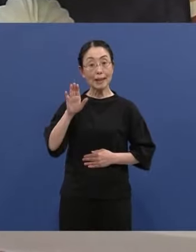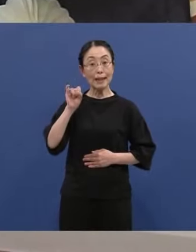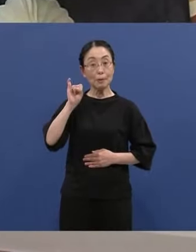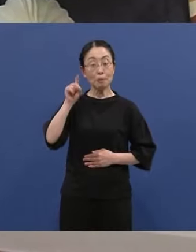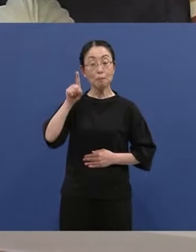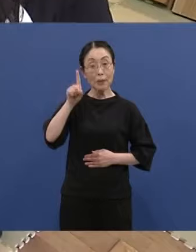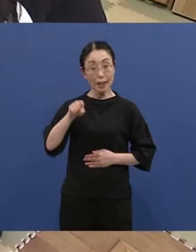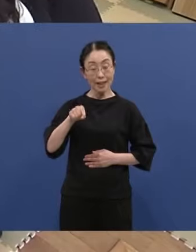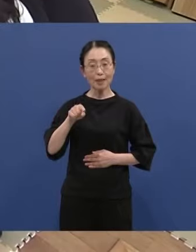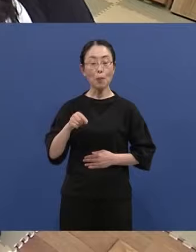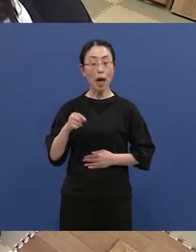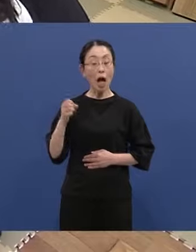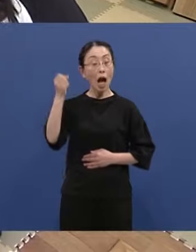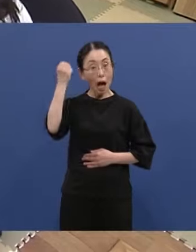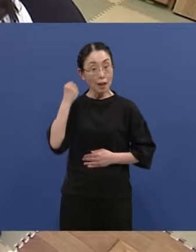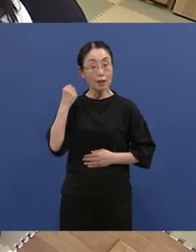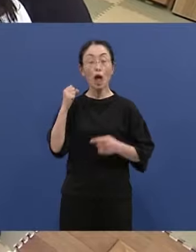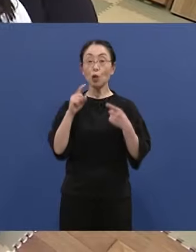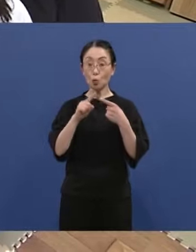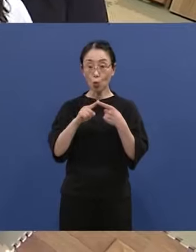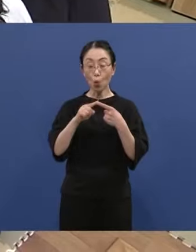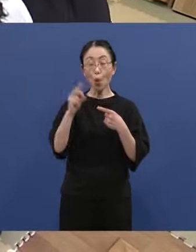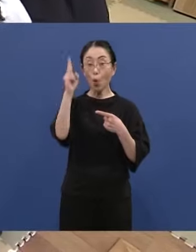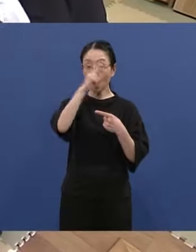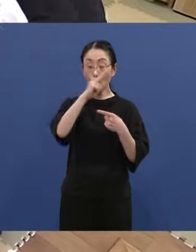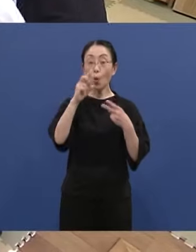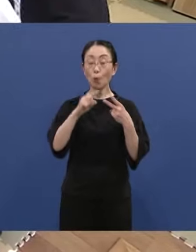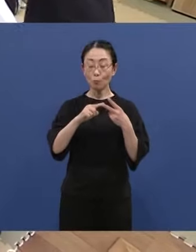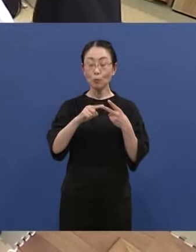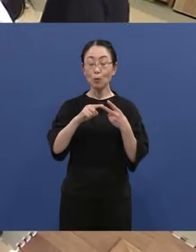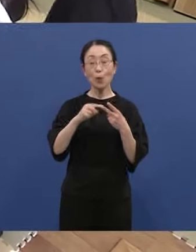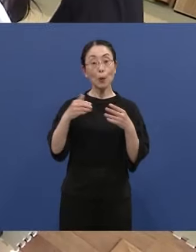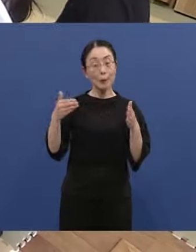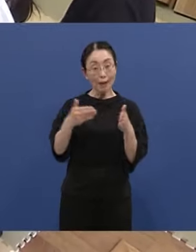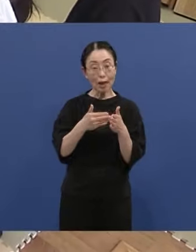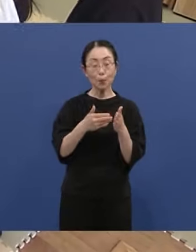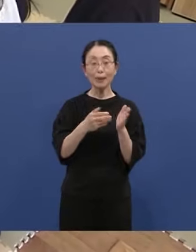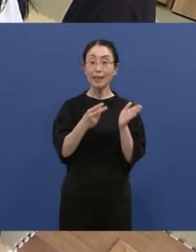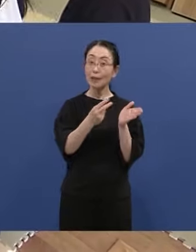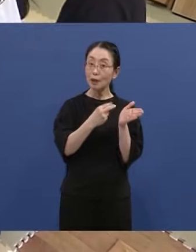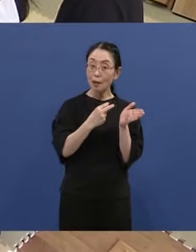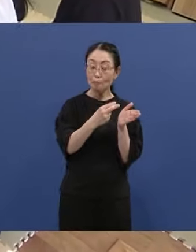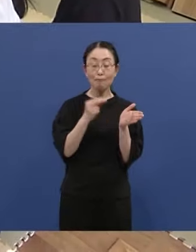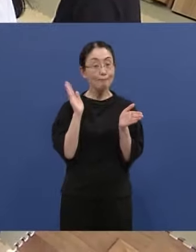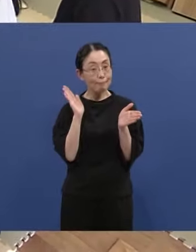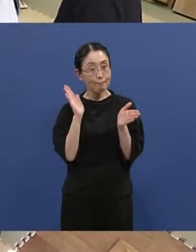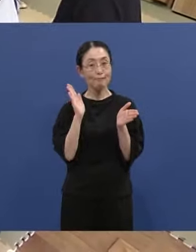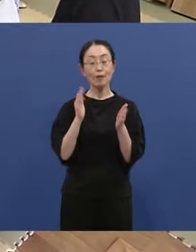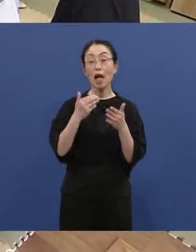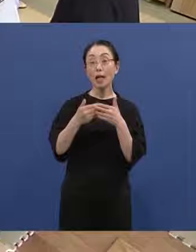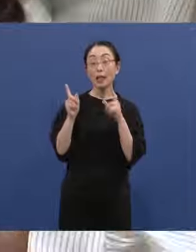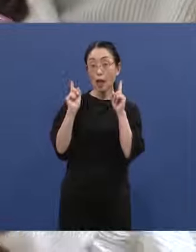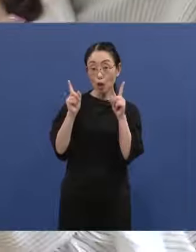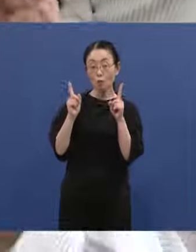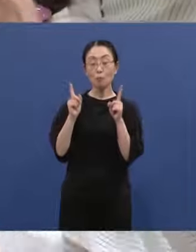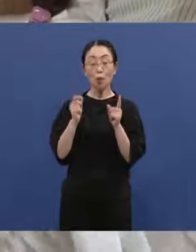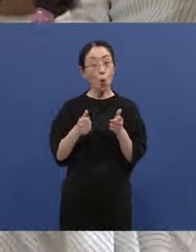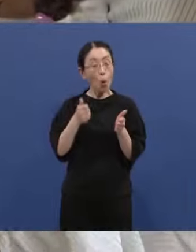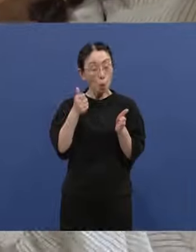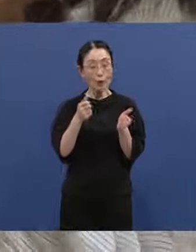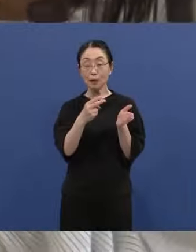最後に、読み聞かせを主にしています。手遊びをする時もあるんですけども、主に読み聞かせをしています